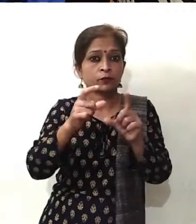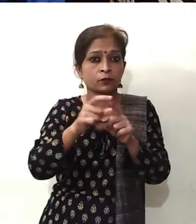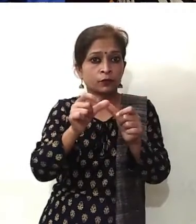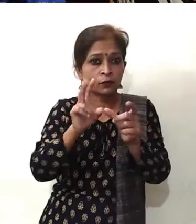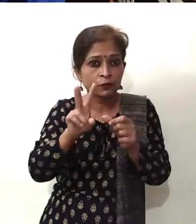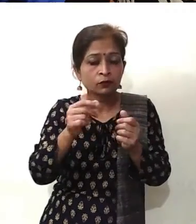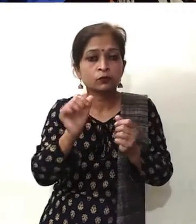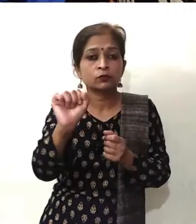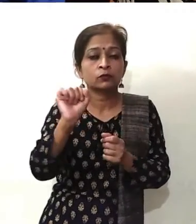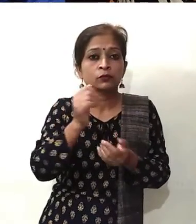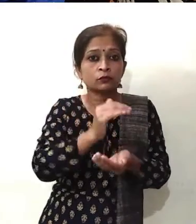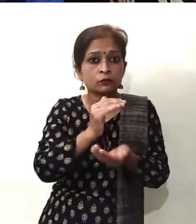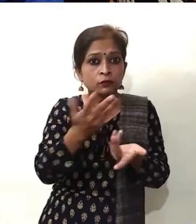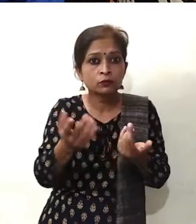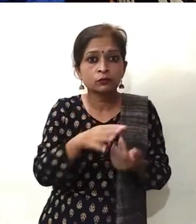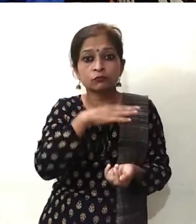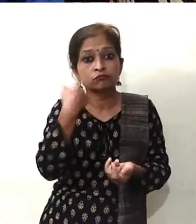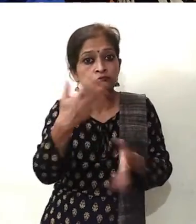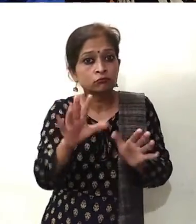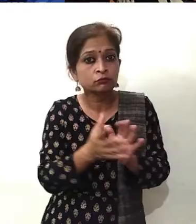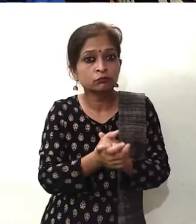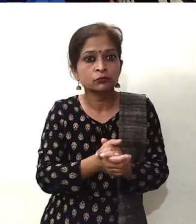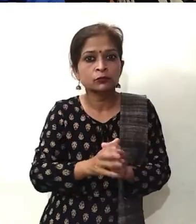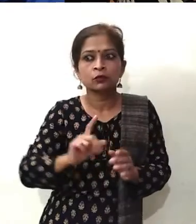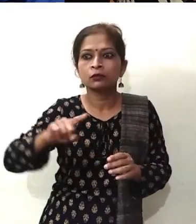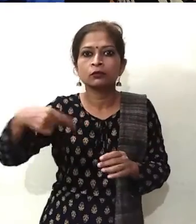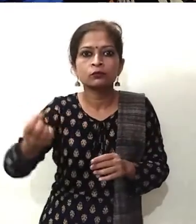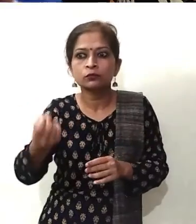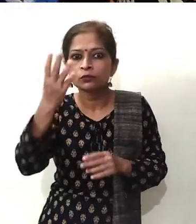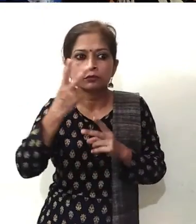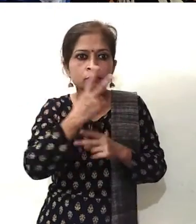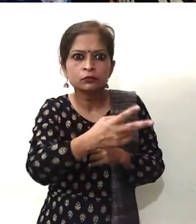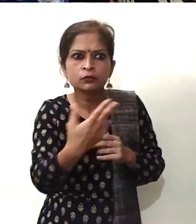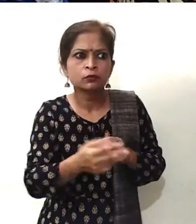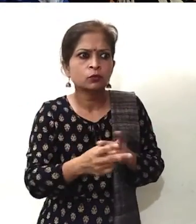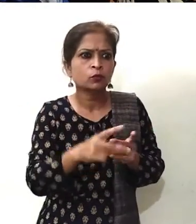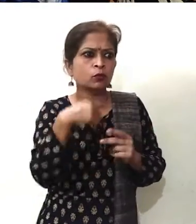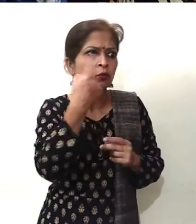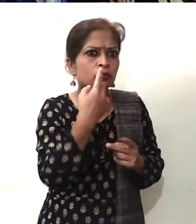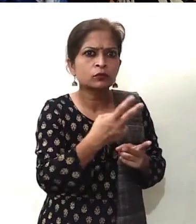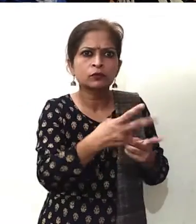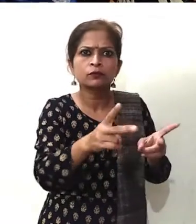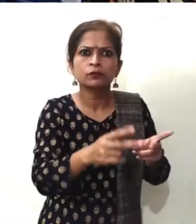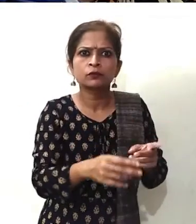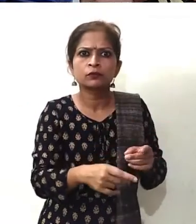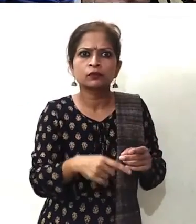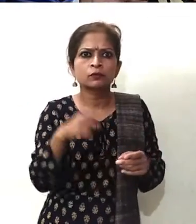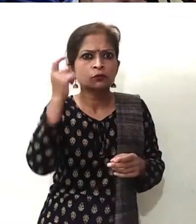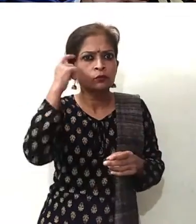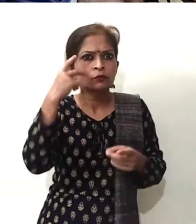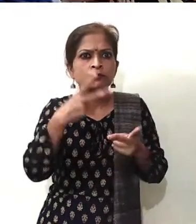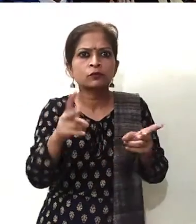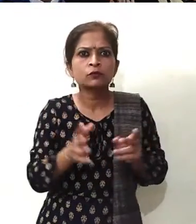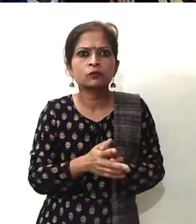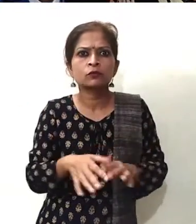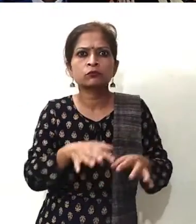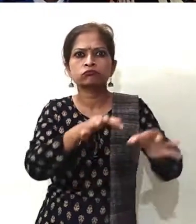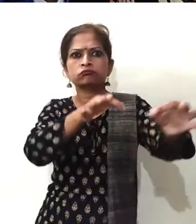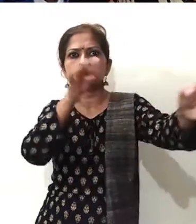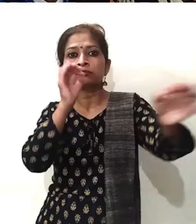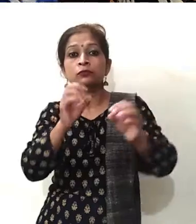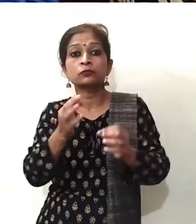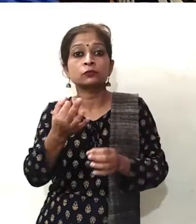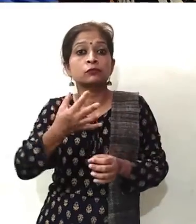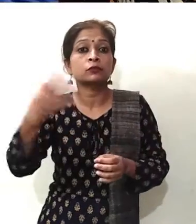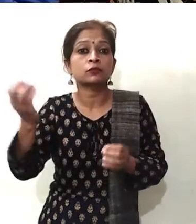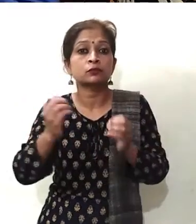दूसरे दिन सुबह पता चला कि ये पांडव नहीं है। बहुत गुस्से में था अश्वत्थामा और वो ब्रह्मास्त्र निकाल गया और चला गया। इधर उसे रोकने के लिए